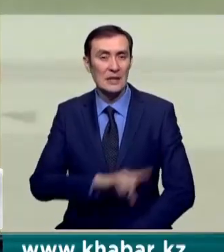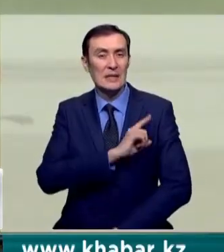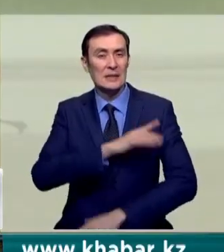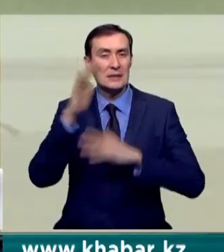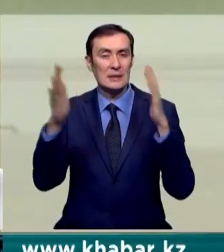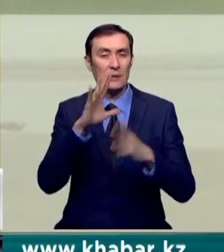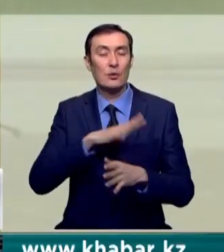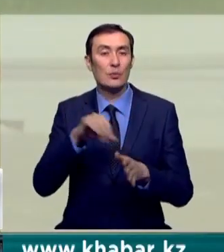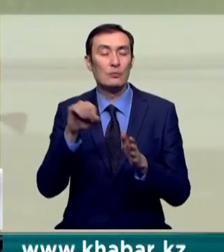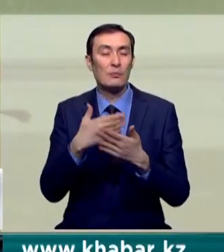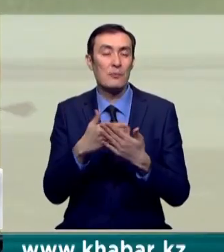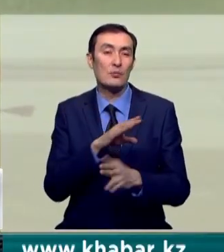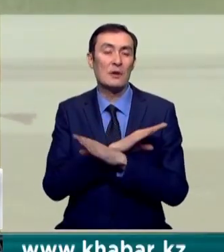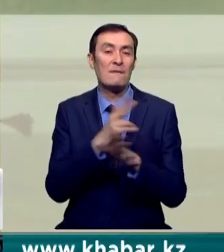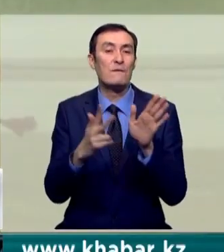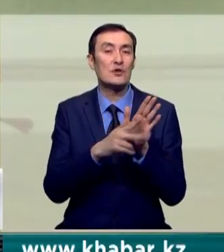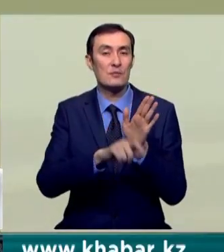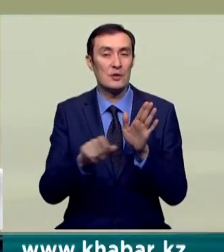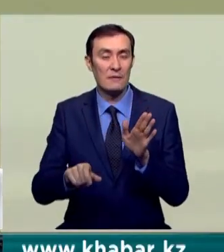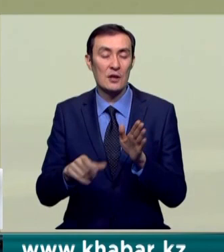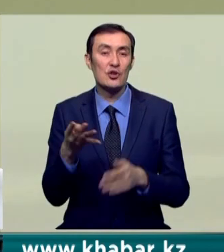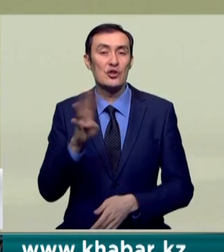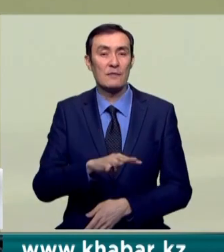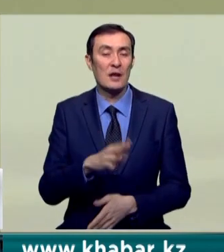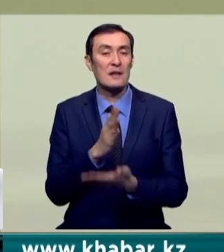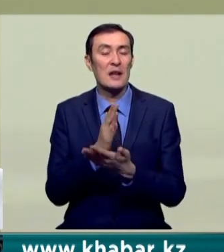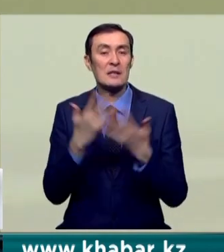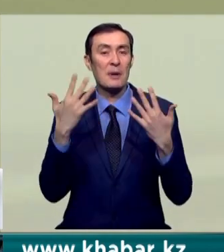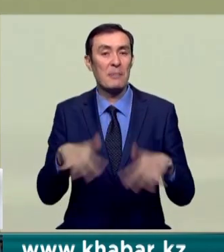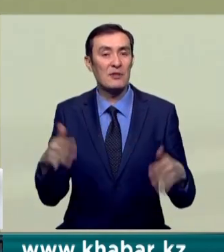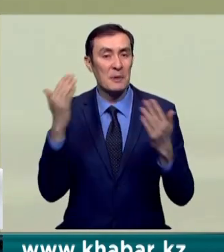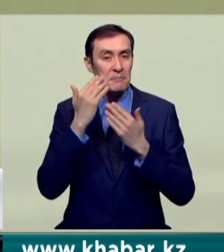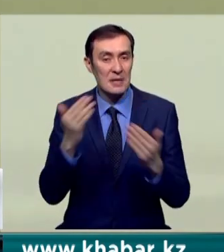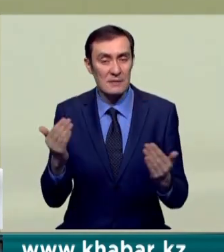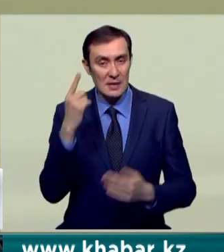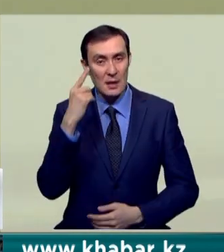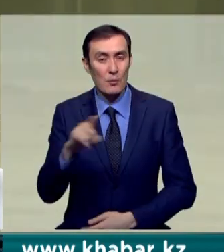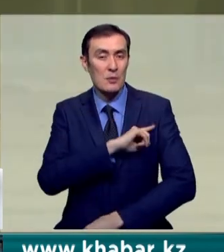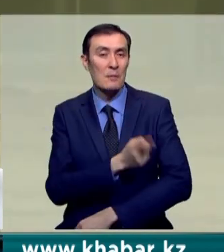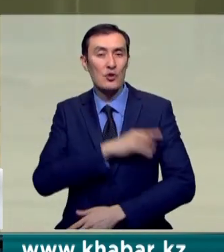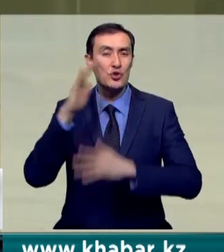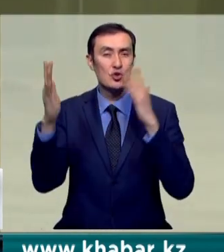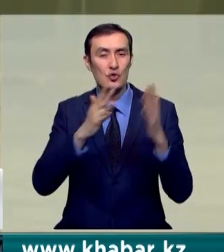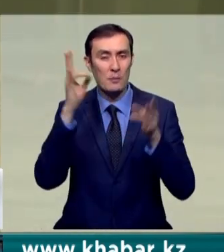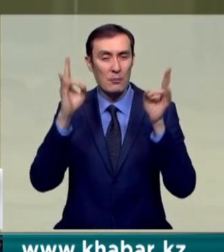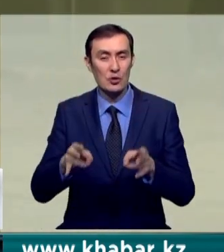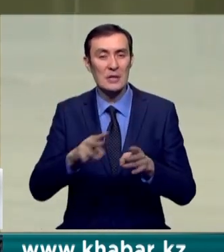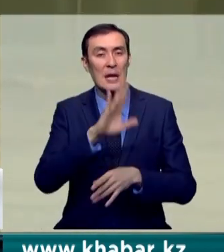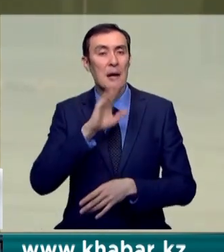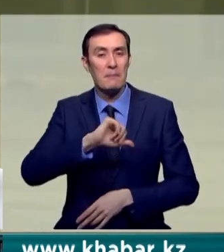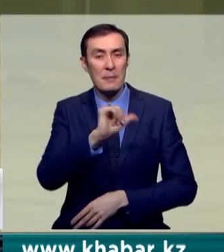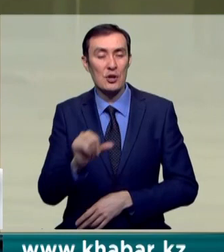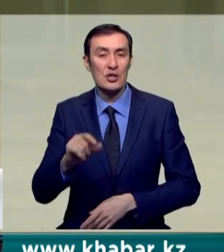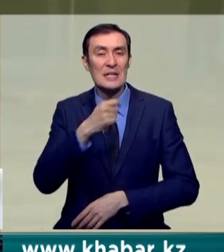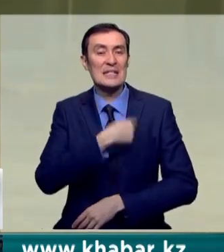Стихия унесла жизни по меньшей мере 8 человек. Еще четверо числятся пропавшими без вести. Напомню, мощный шторм обрушился на